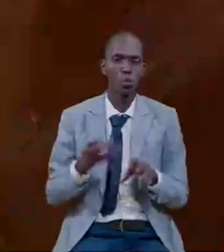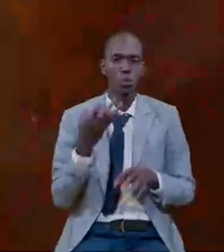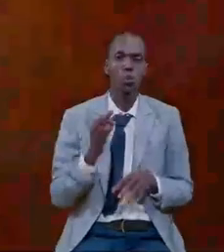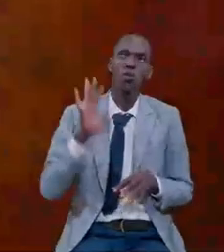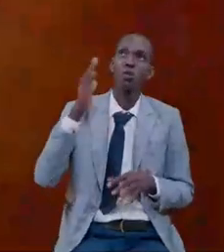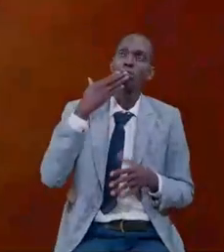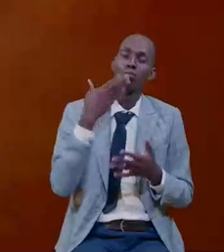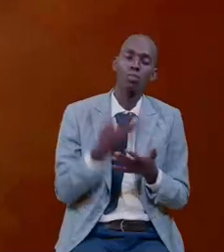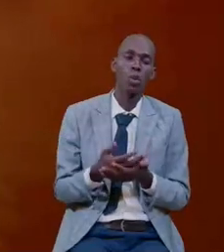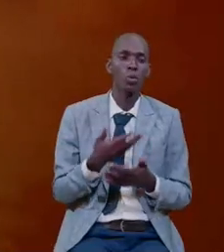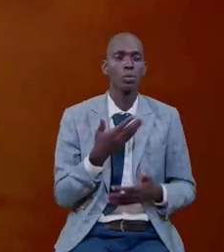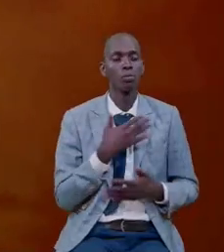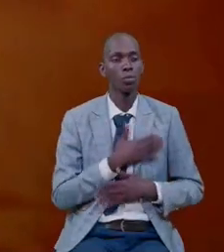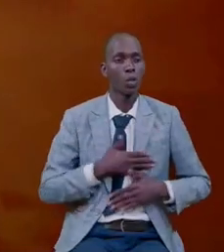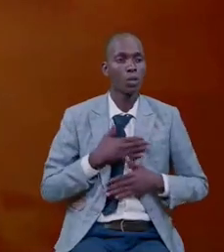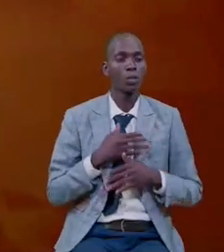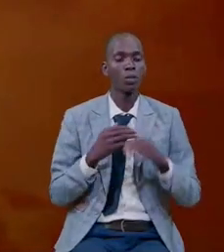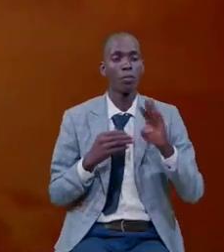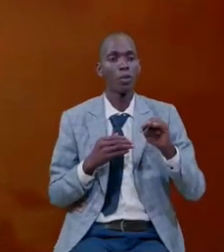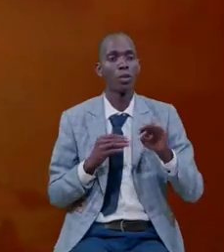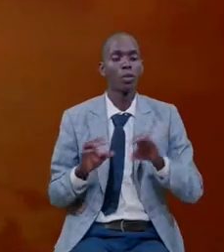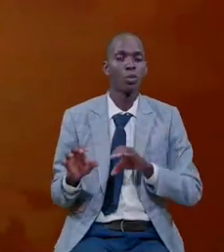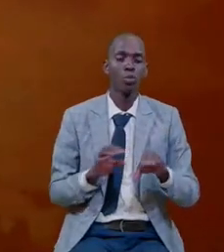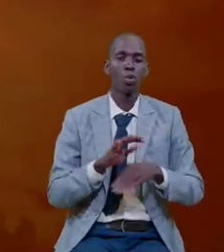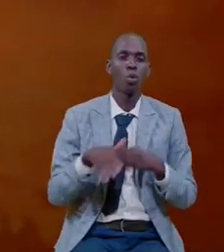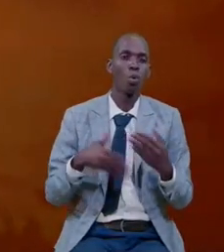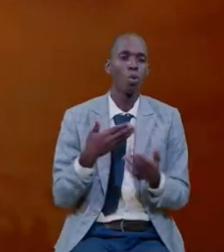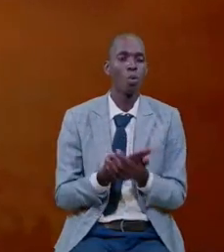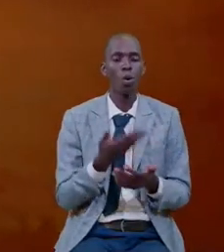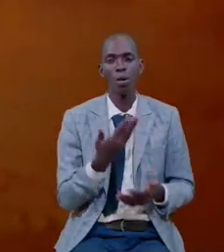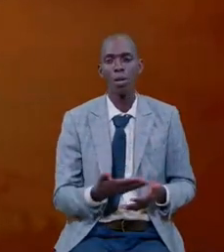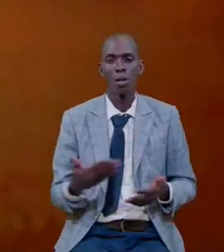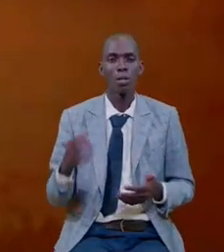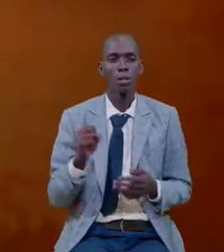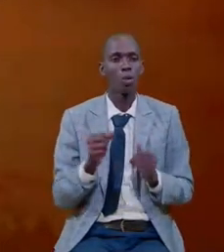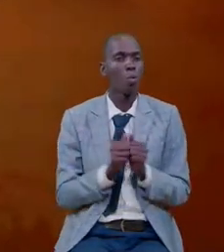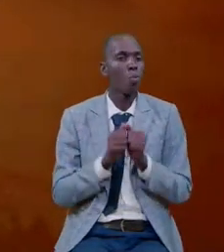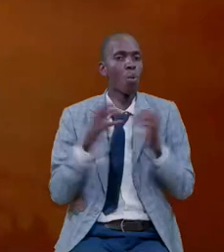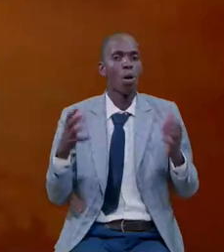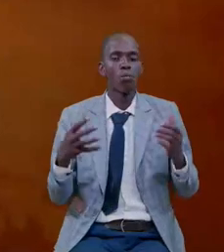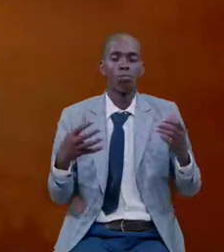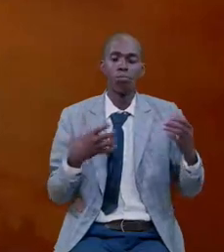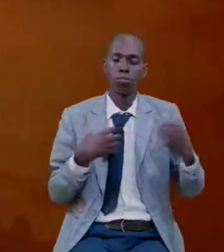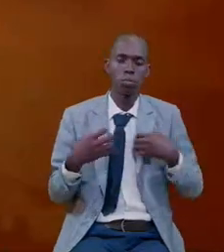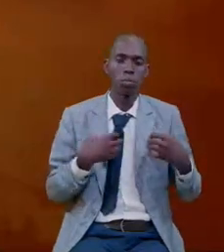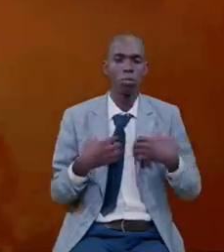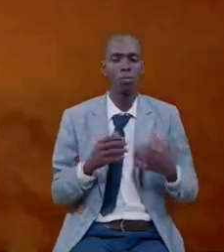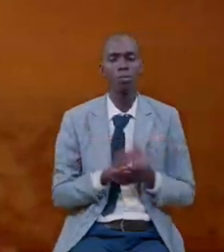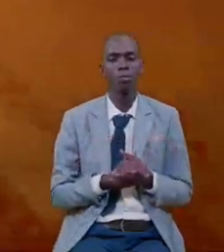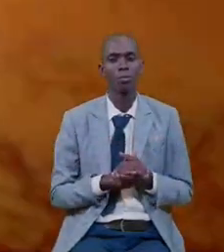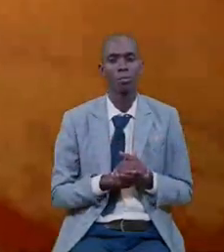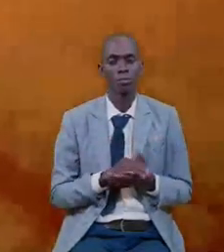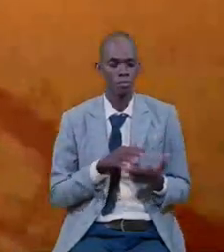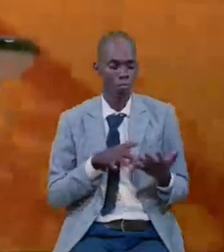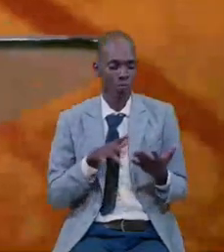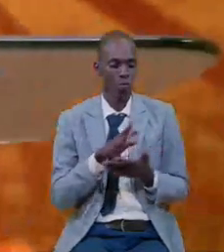14. Faites toutes choses sans murmure. Ce sont les gens